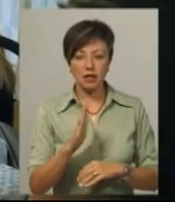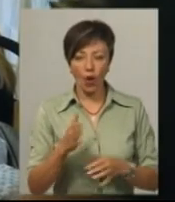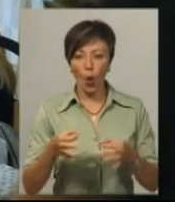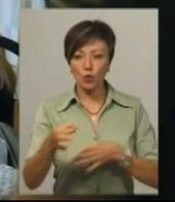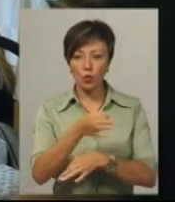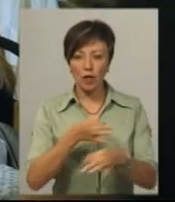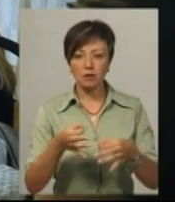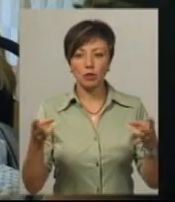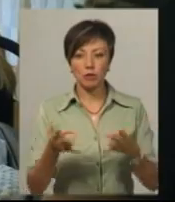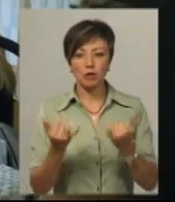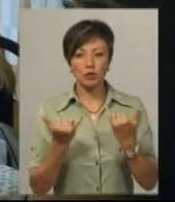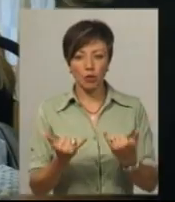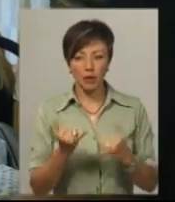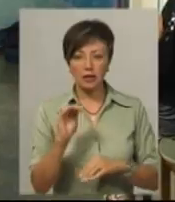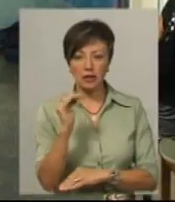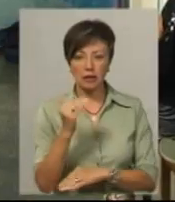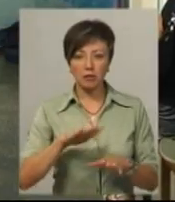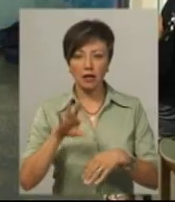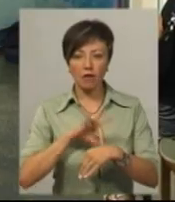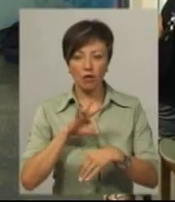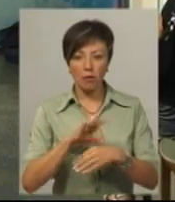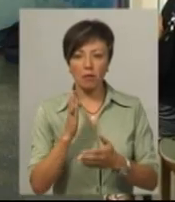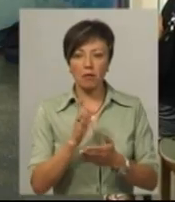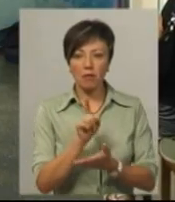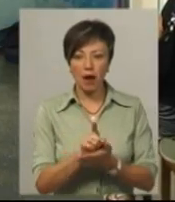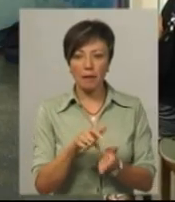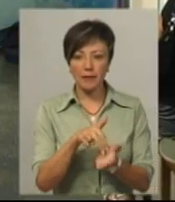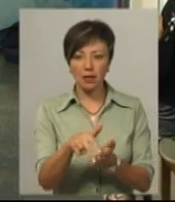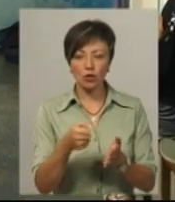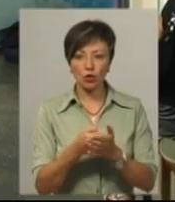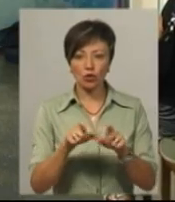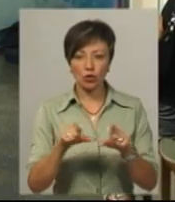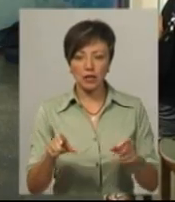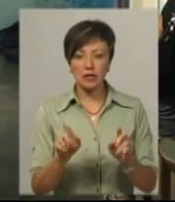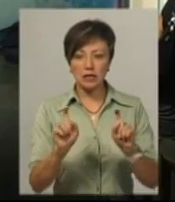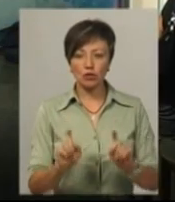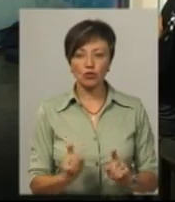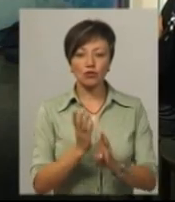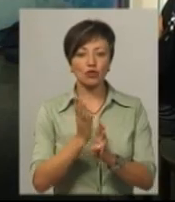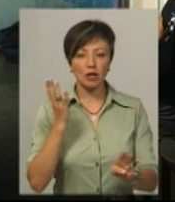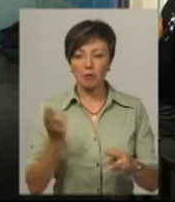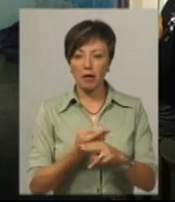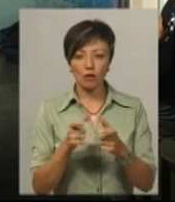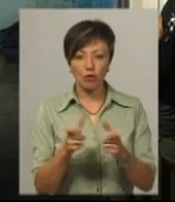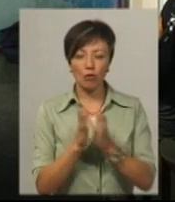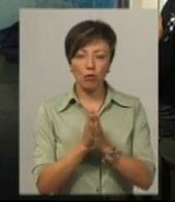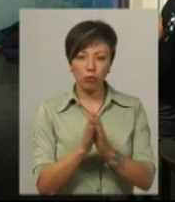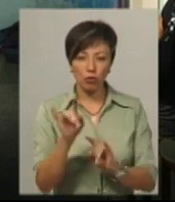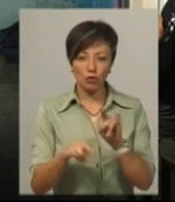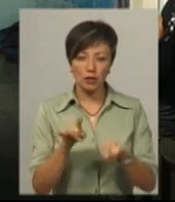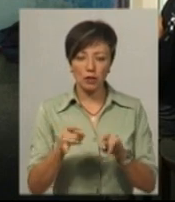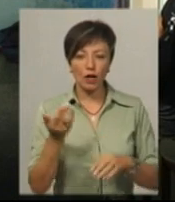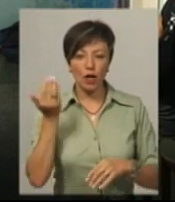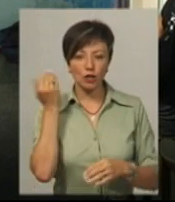консультація потрібна сьогодні, оскільки дитина після хвороби має піти до школи. Зараз сиджу в черзі, без талончика, буду проситися, щоб якось